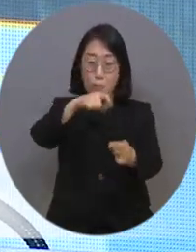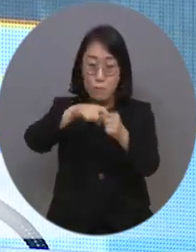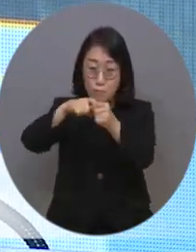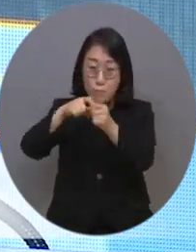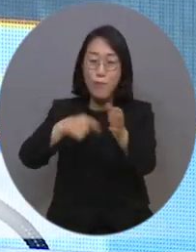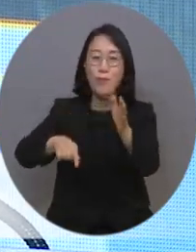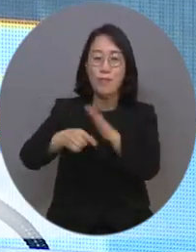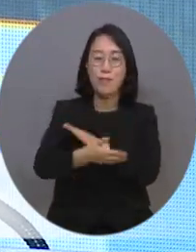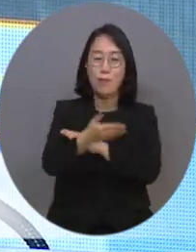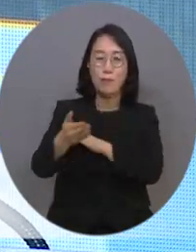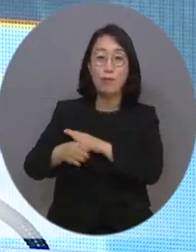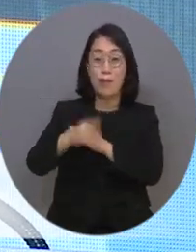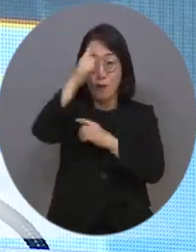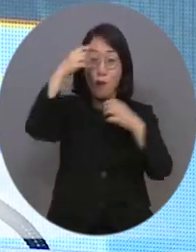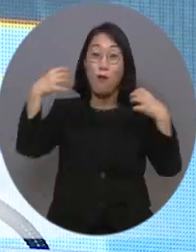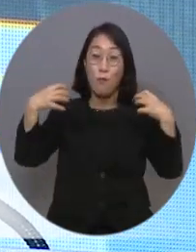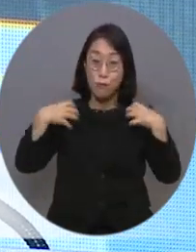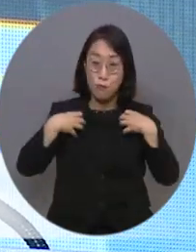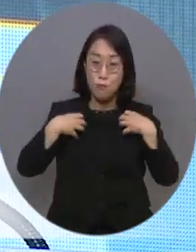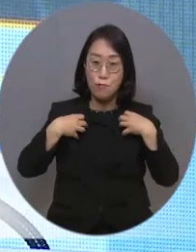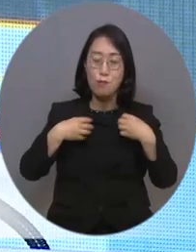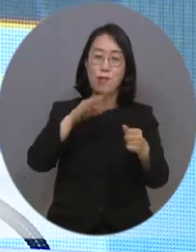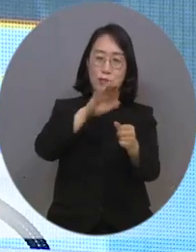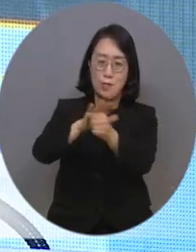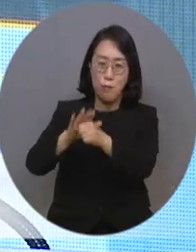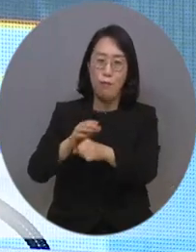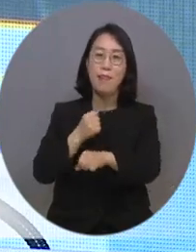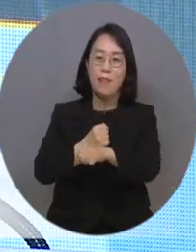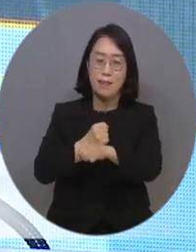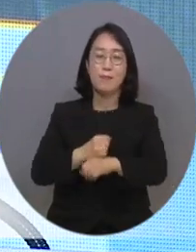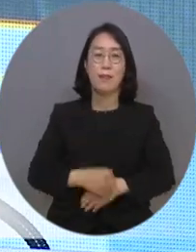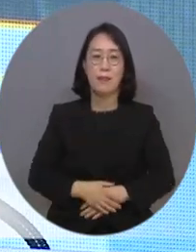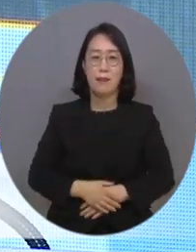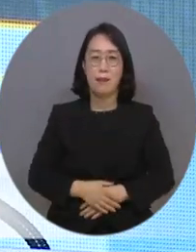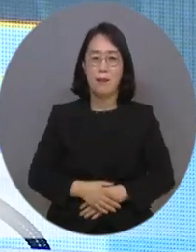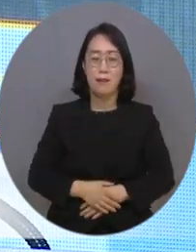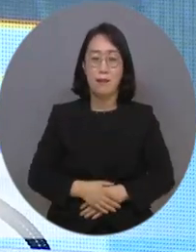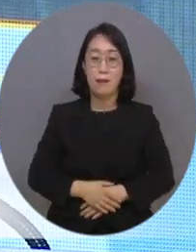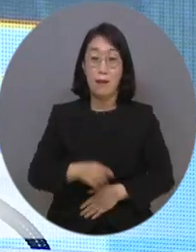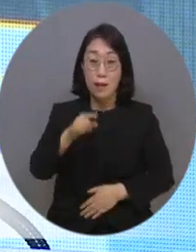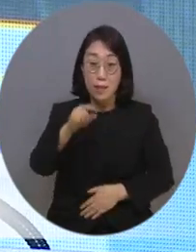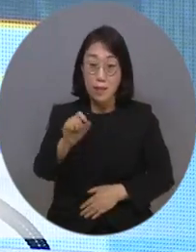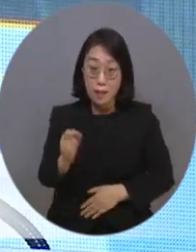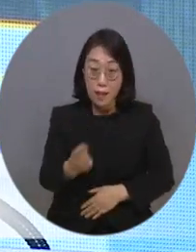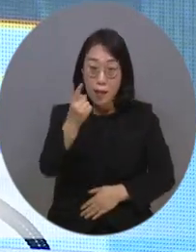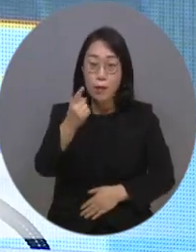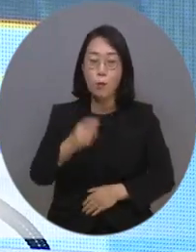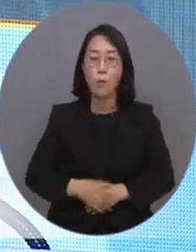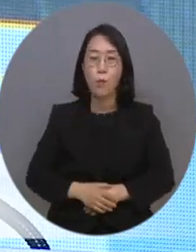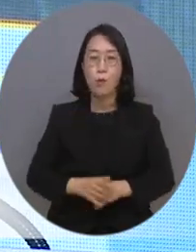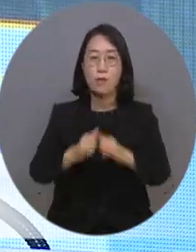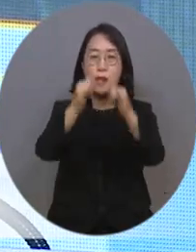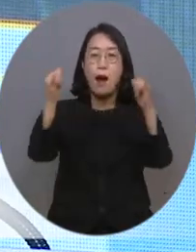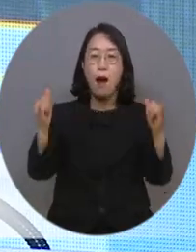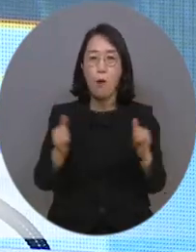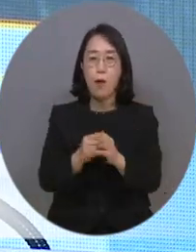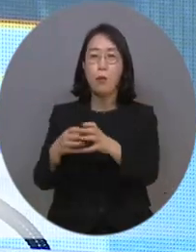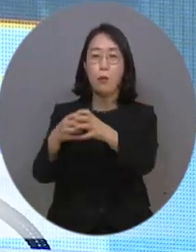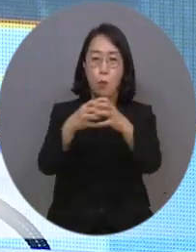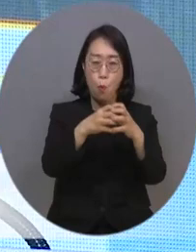문화체육관과 관광부 또한 적극 지원하겠습니다이를 통해 체육이 사회통합을